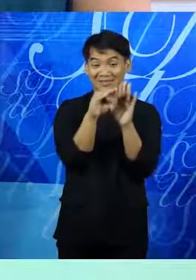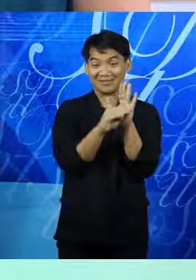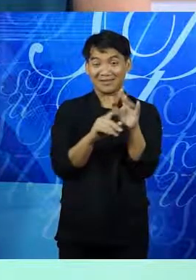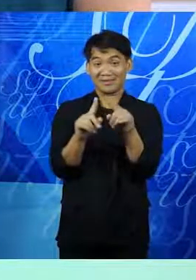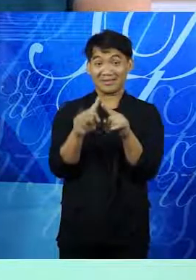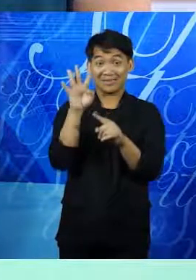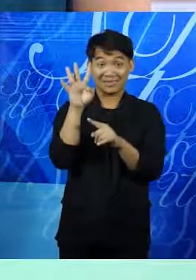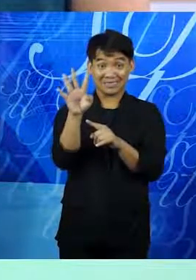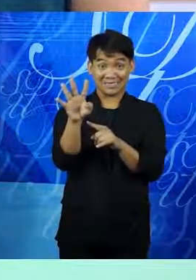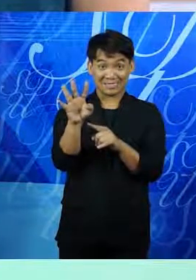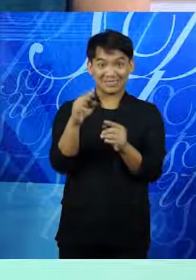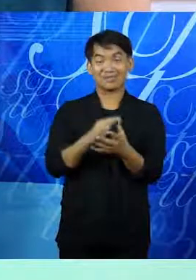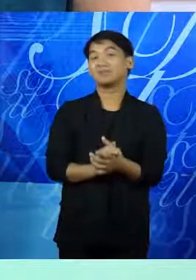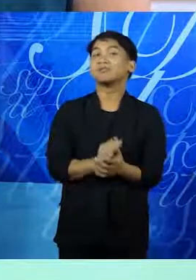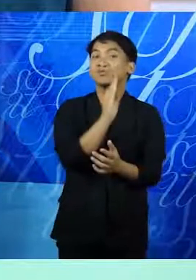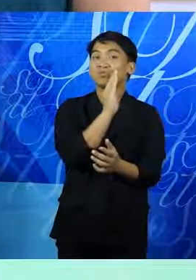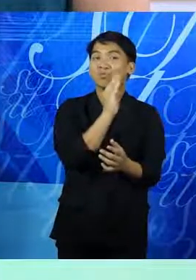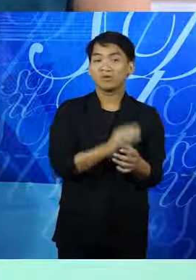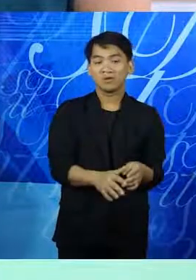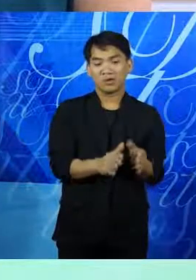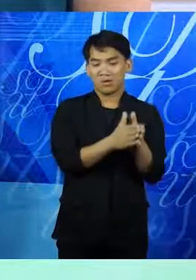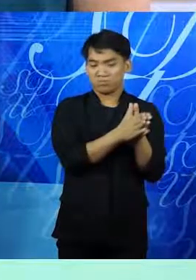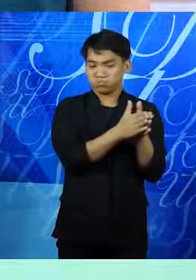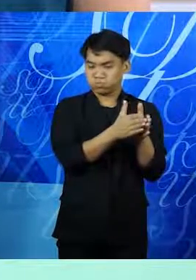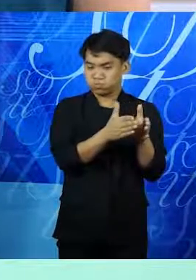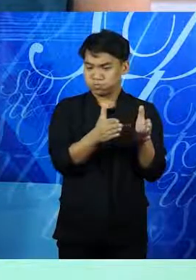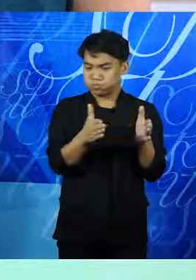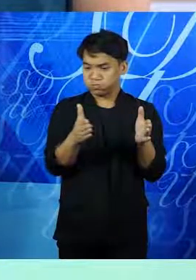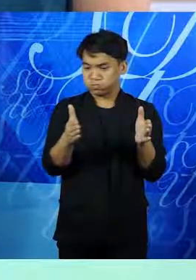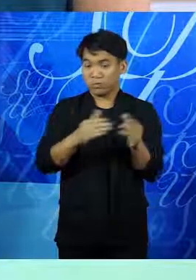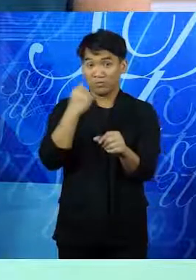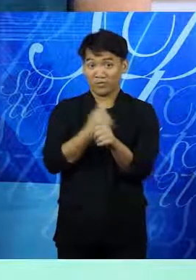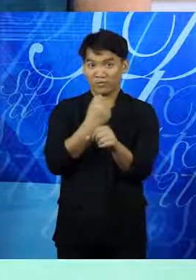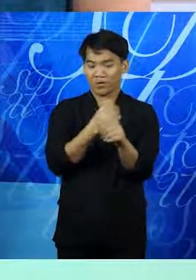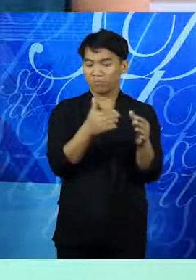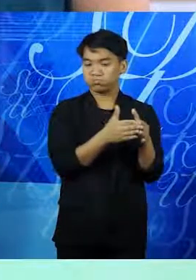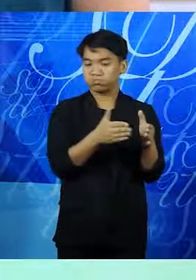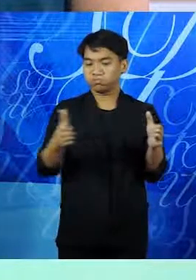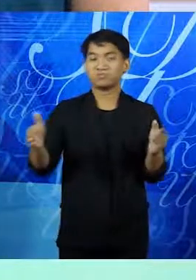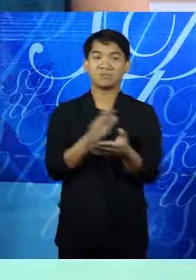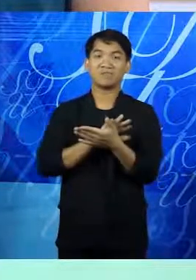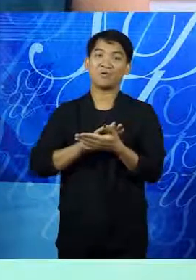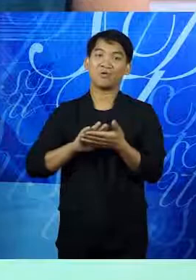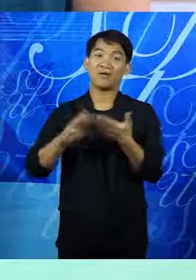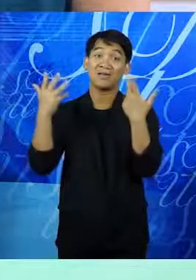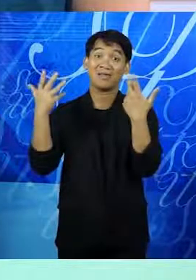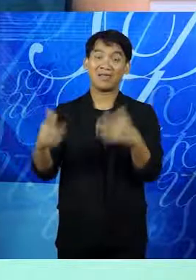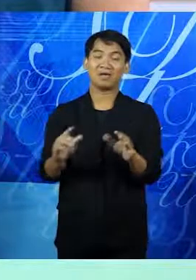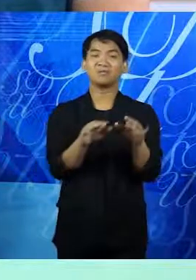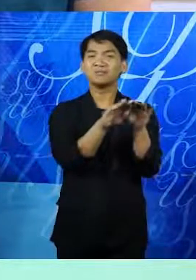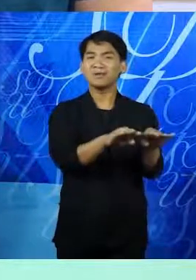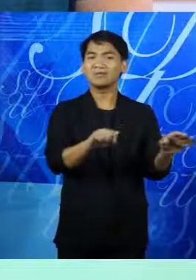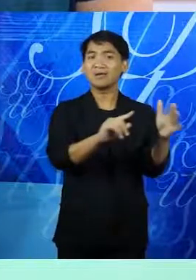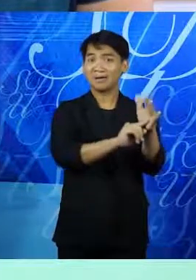นะคะถ้าเสร็จสิ้นในการฝึกในขั้นตอนที่4นี้แล้วเนี่ยนะคะเด็กสามารถที่จะเริ่มต้นใช้คำ